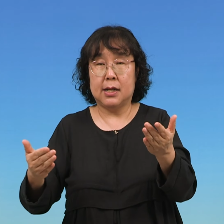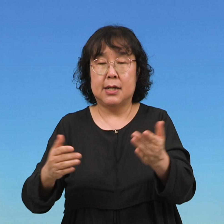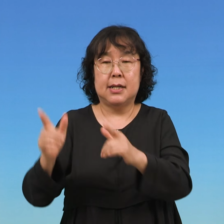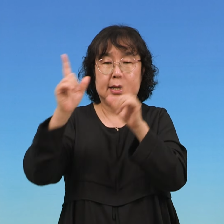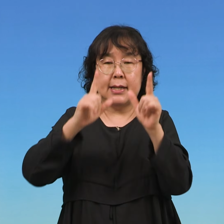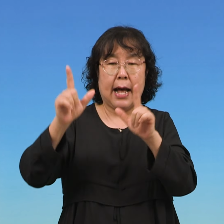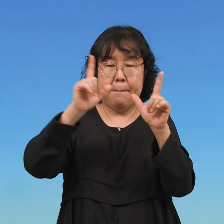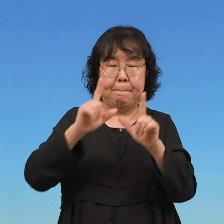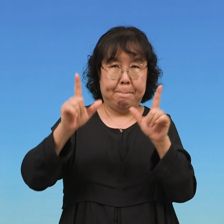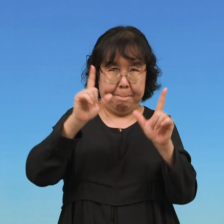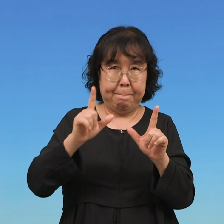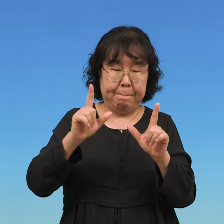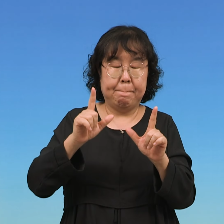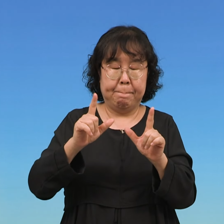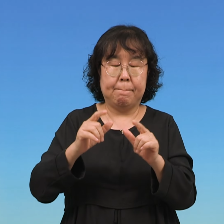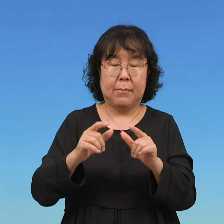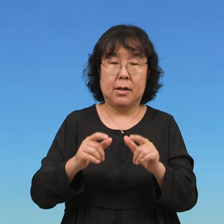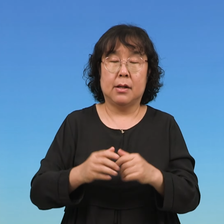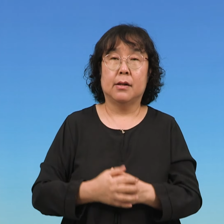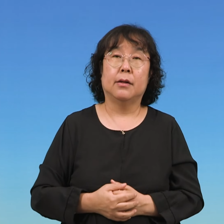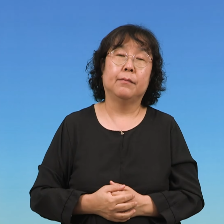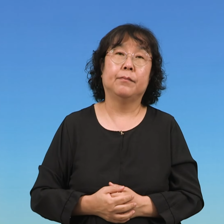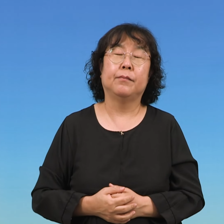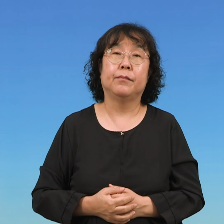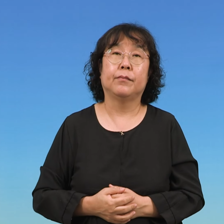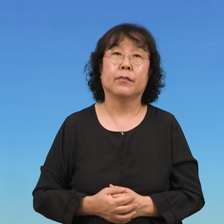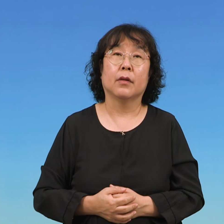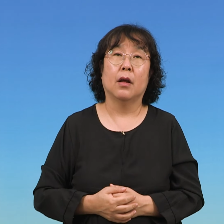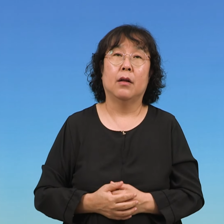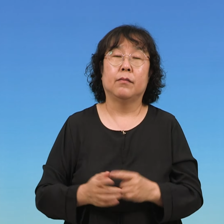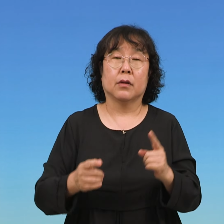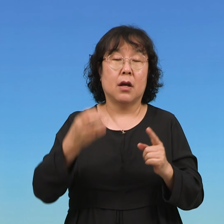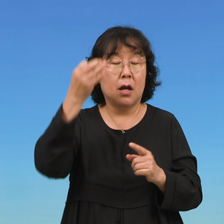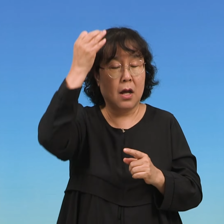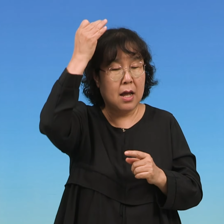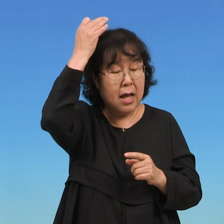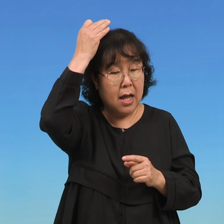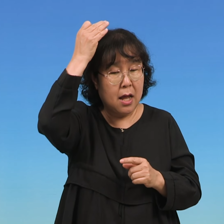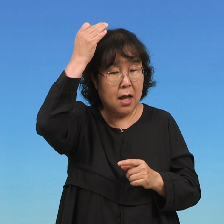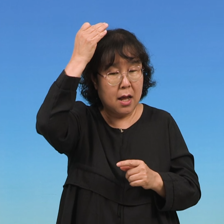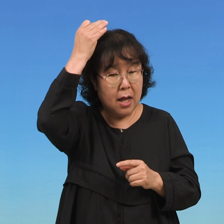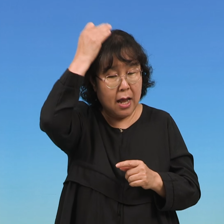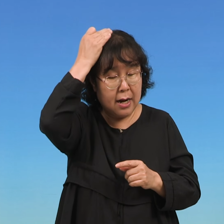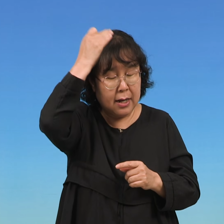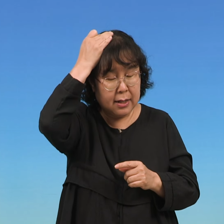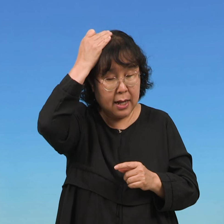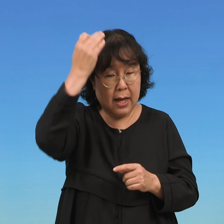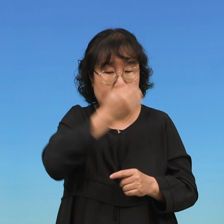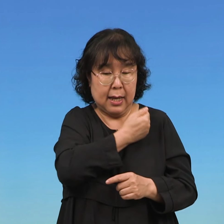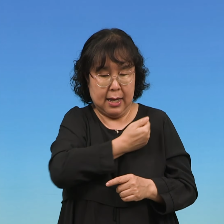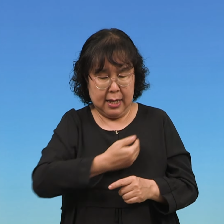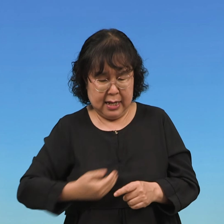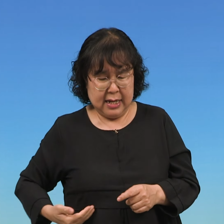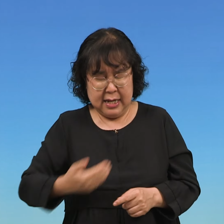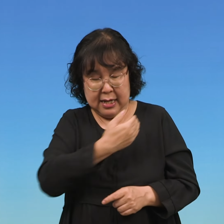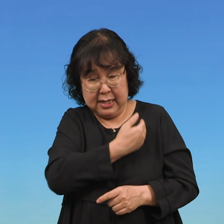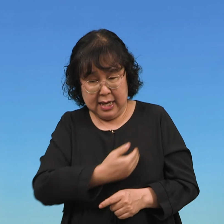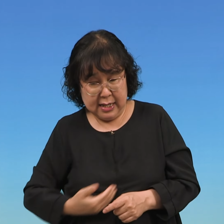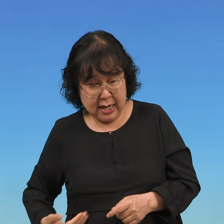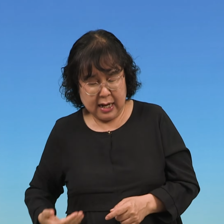살펴봤지만 한 번은 엘리사의 제자가 이제 먹을 것을 가져오는 그 당시로 이제 뭐